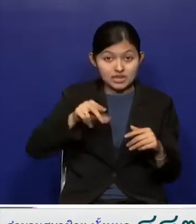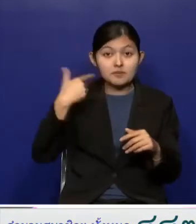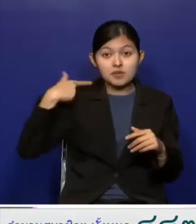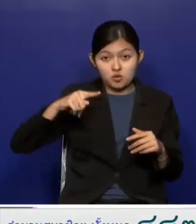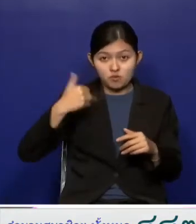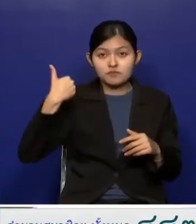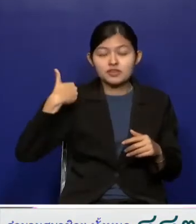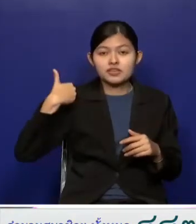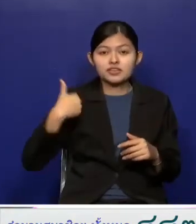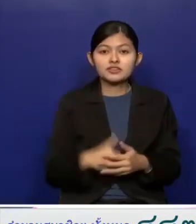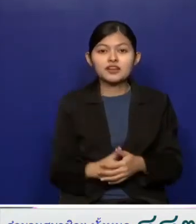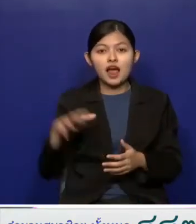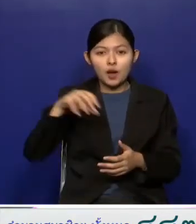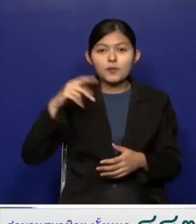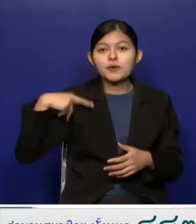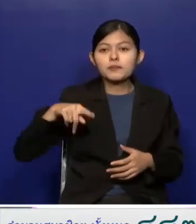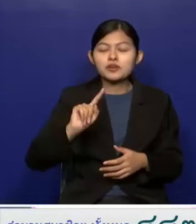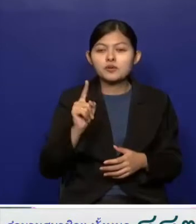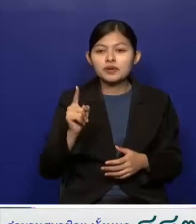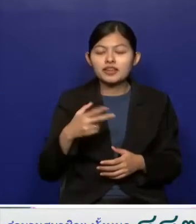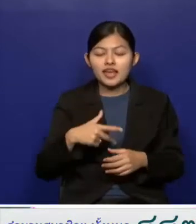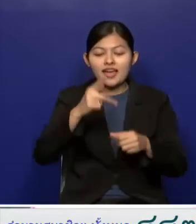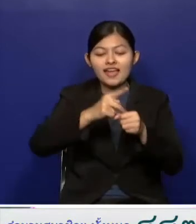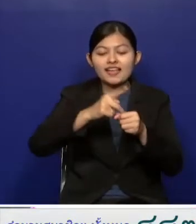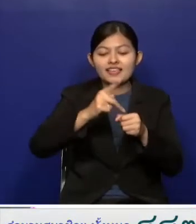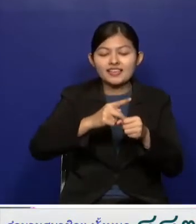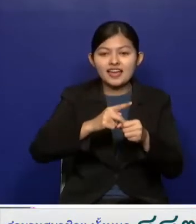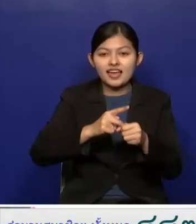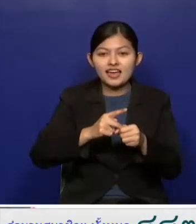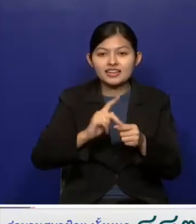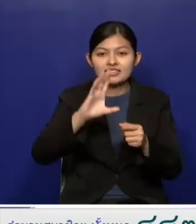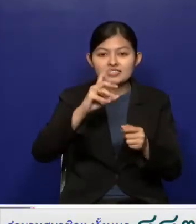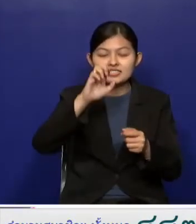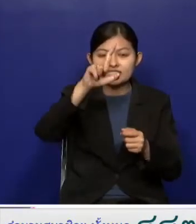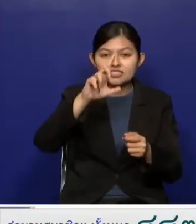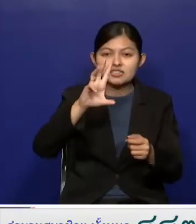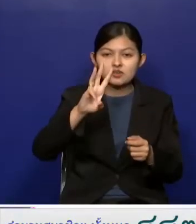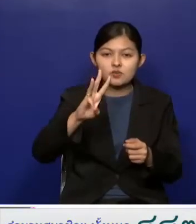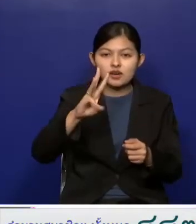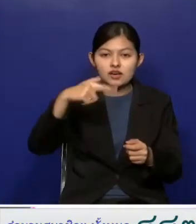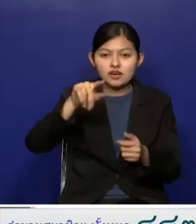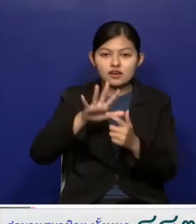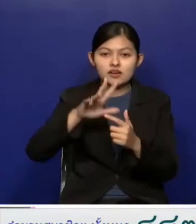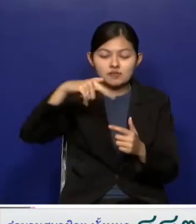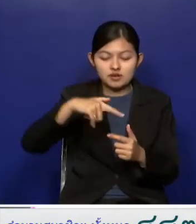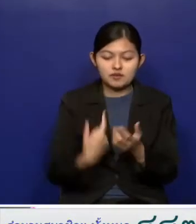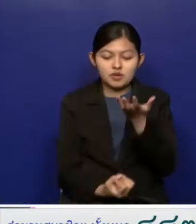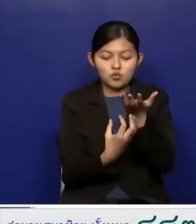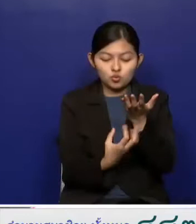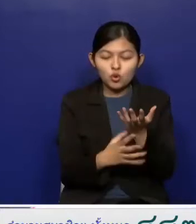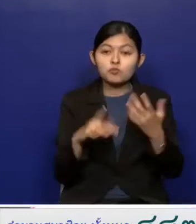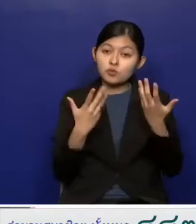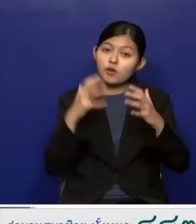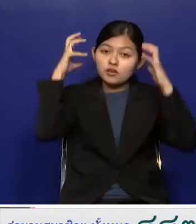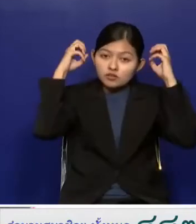น้ำเสียเอาไปผลิตเป็นแก๊สชีวภาพใช้ในการหุงต้มใช้ในโรงไฟฟ้าของ